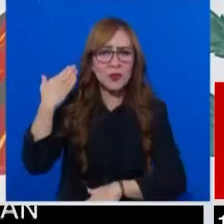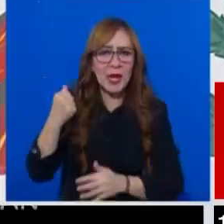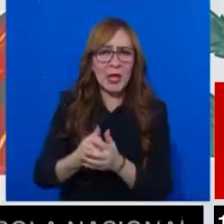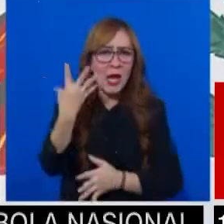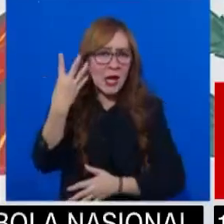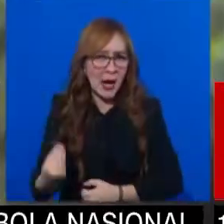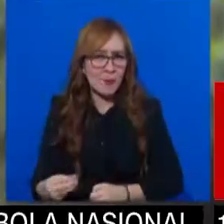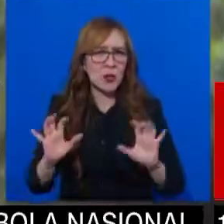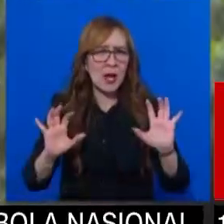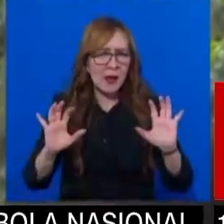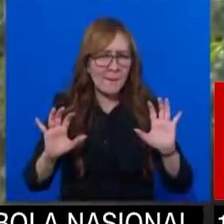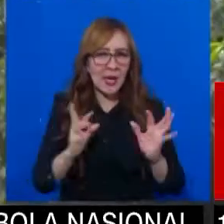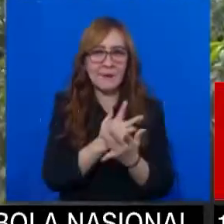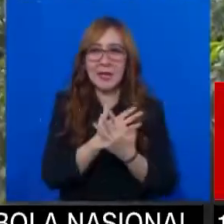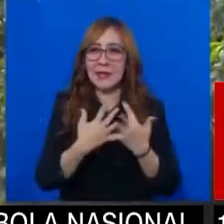penduduk.